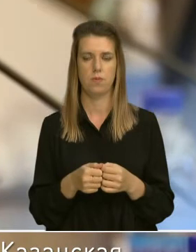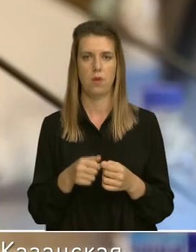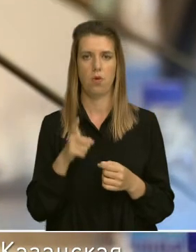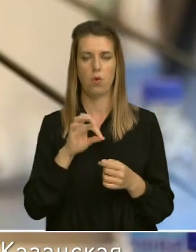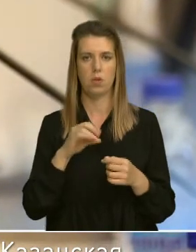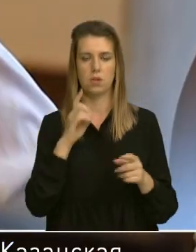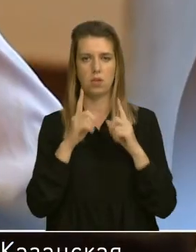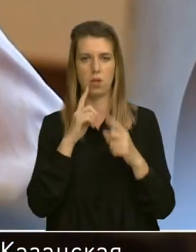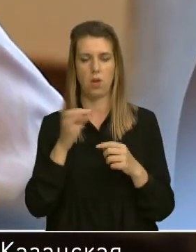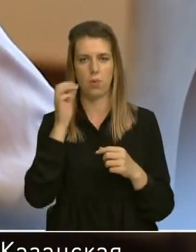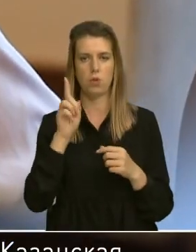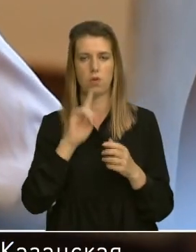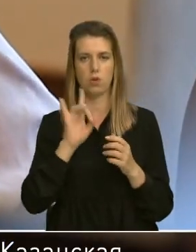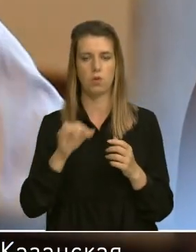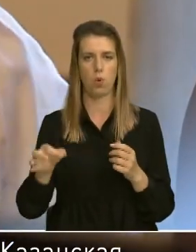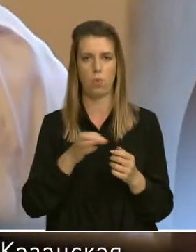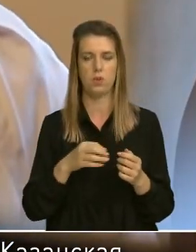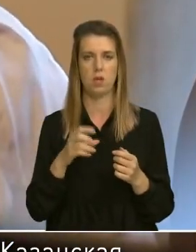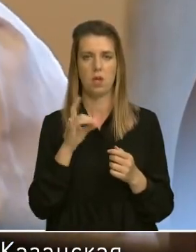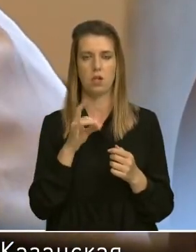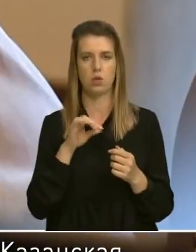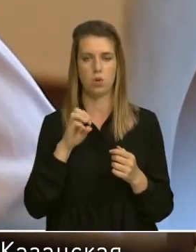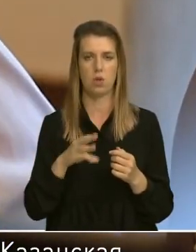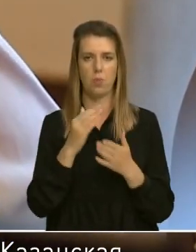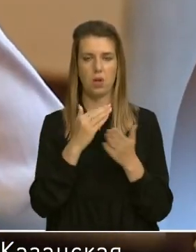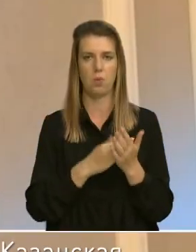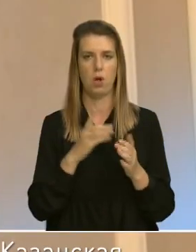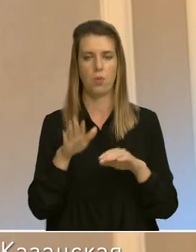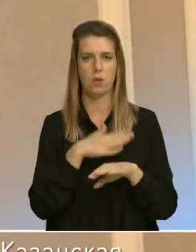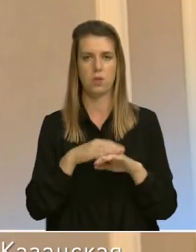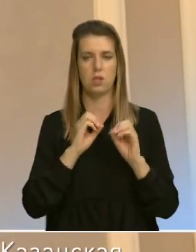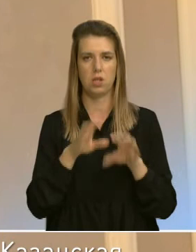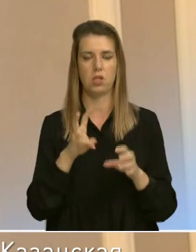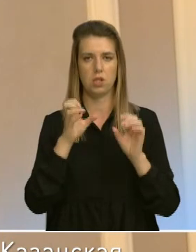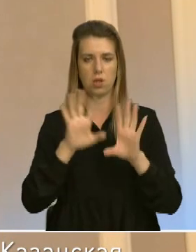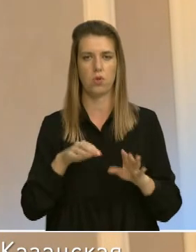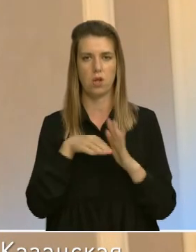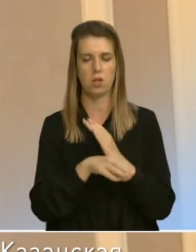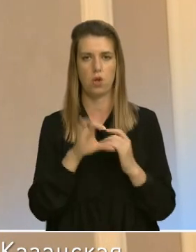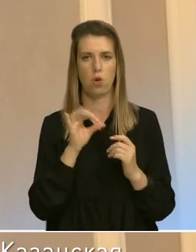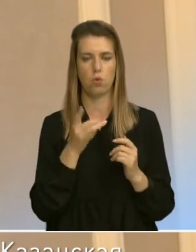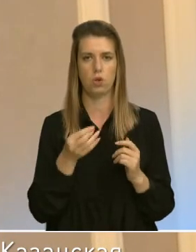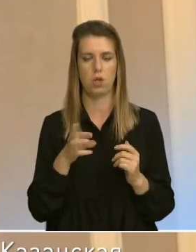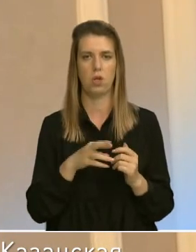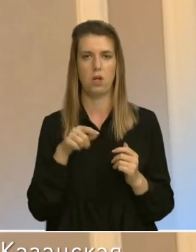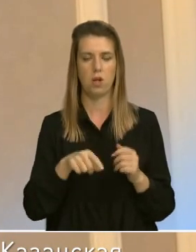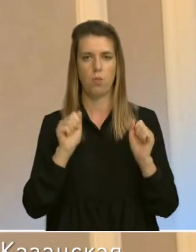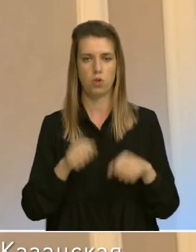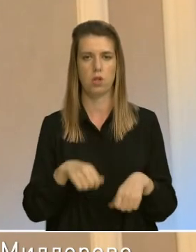В ходе заседания напомнили, что в Ростовской области реализуется программа по добровольной сдаче незаконно хранящегося оружия.